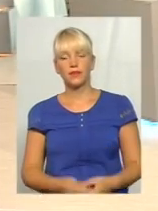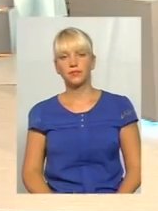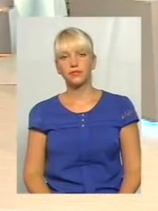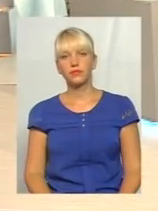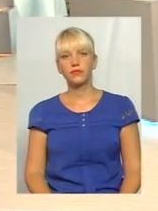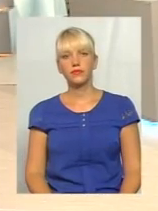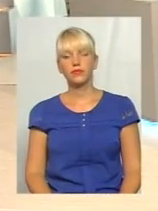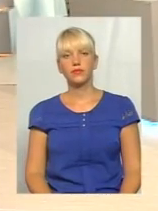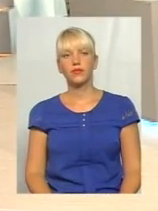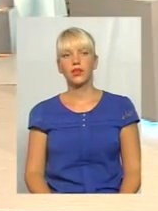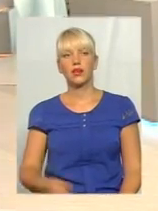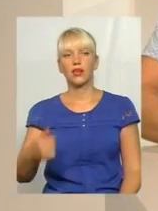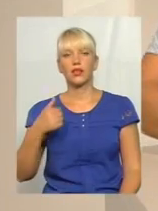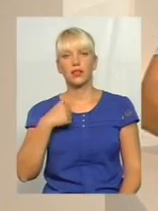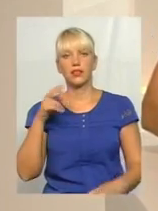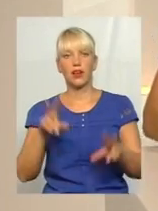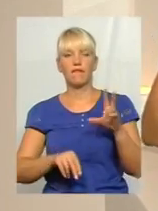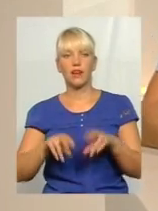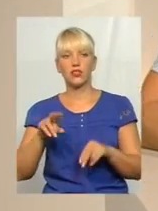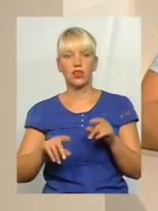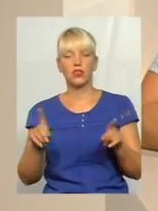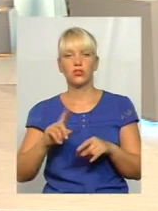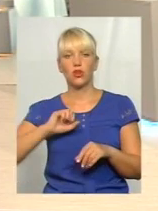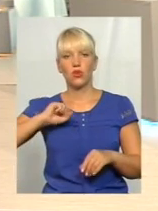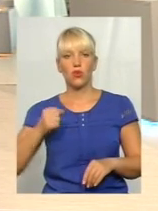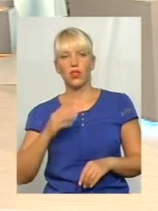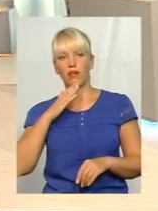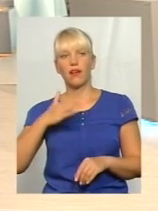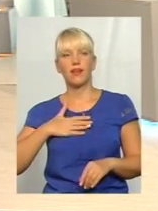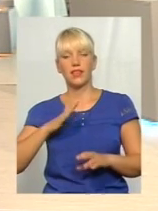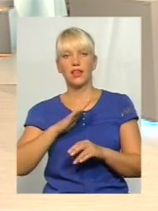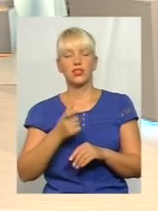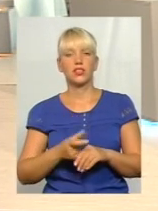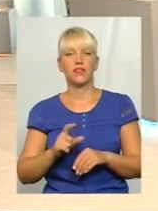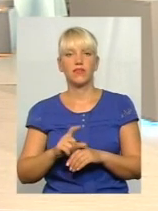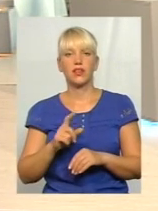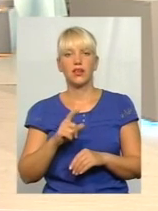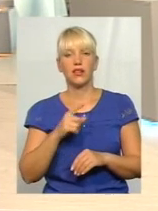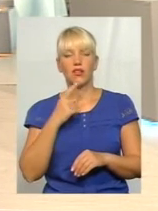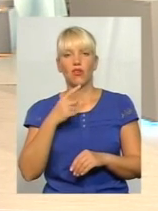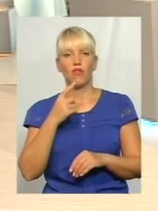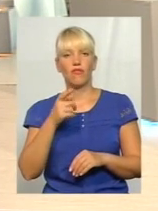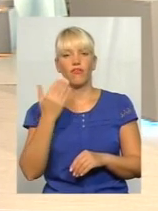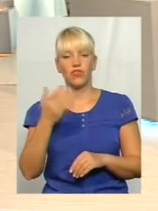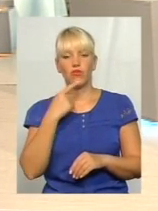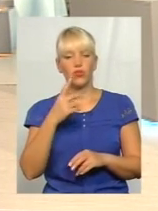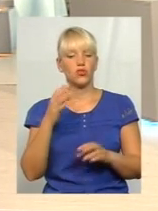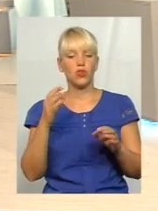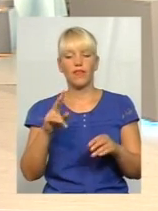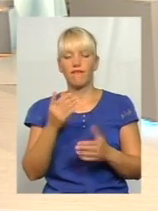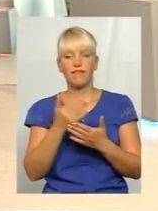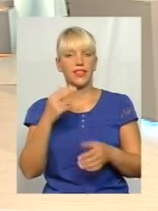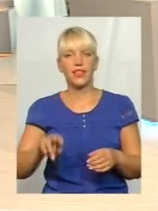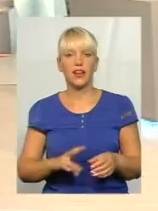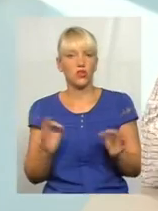давайте я вважаю що колега наш не зовсім вільно сказав що директор ні на що не впливає ну від нього там нічого не залежить